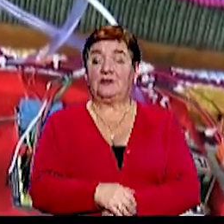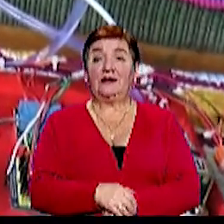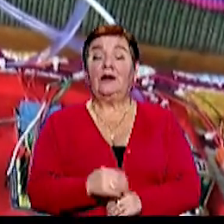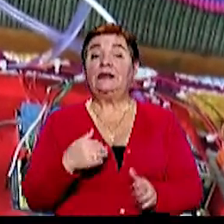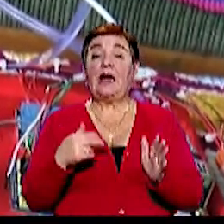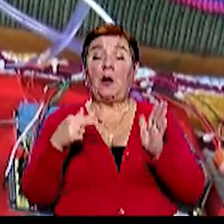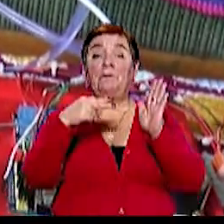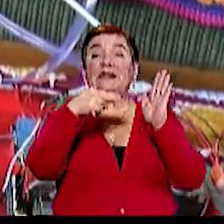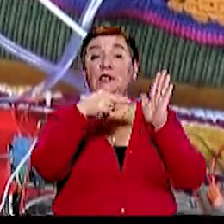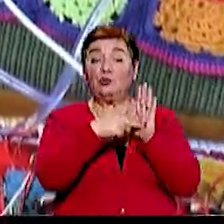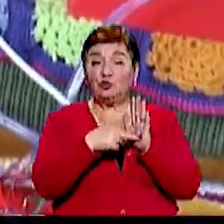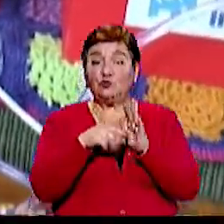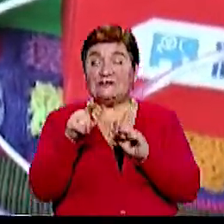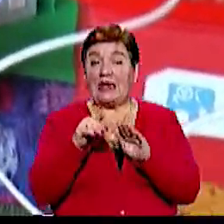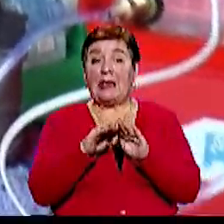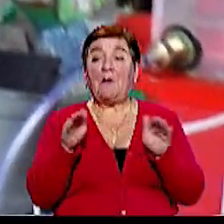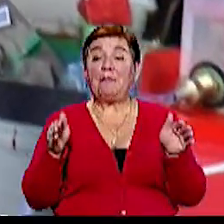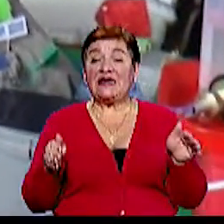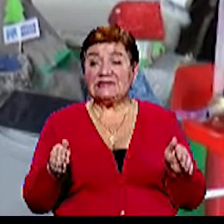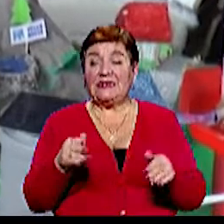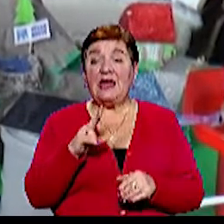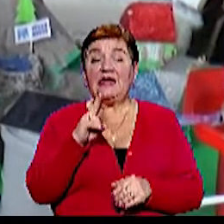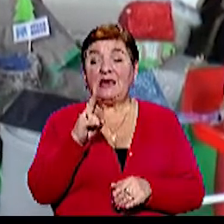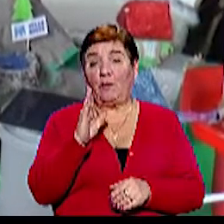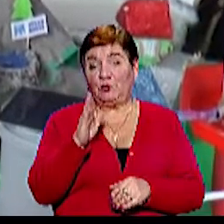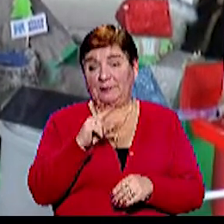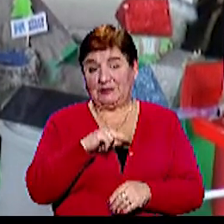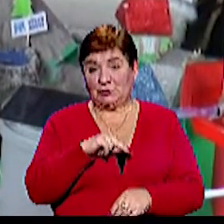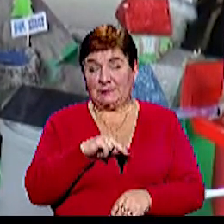Я підключу зараз пристрій і покажу вам, як він працює.